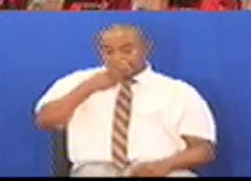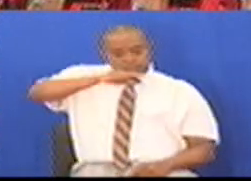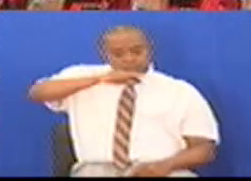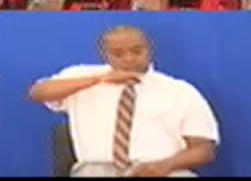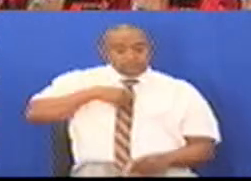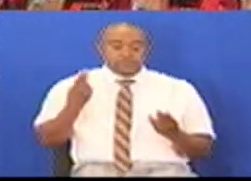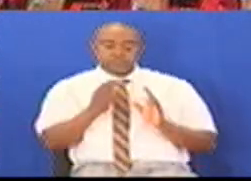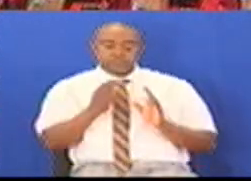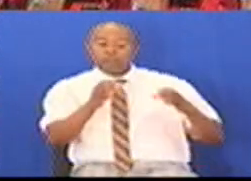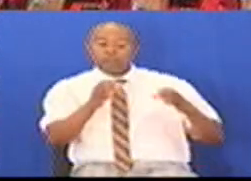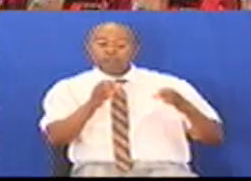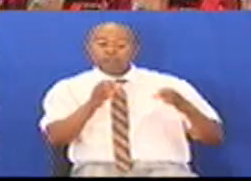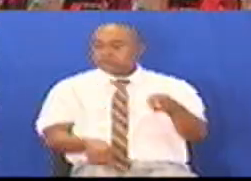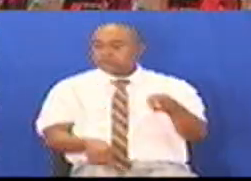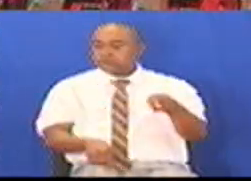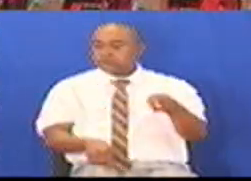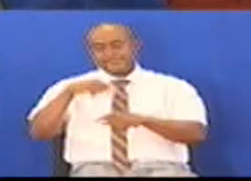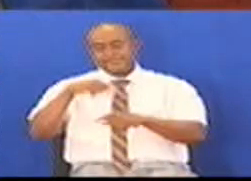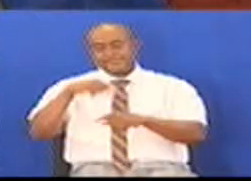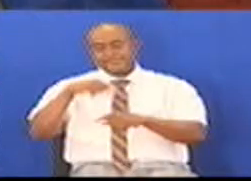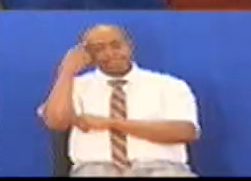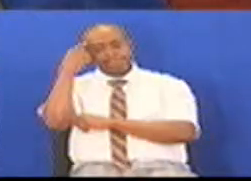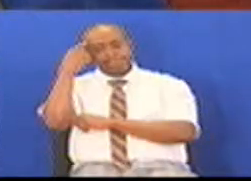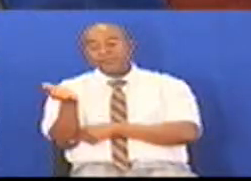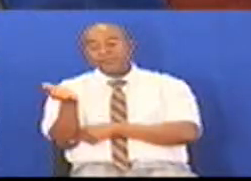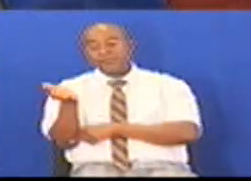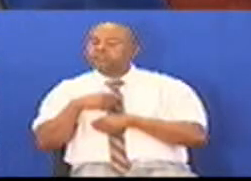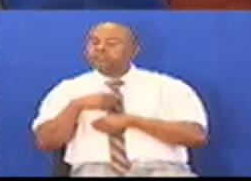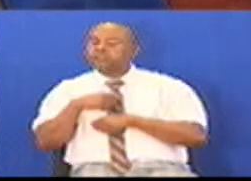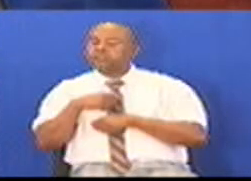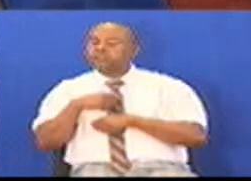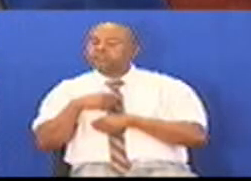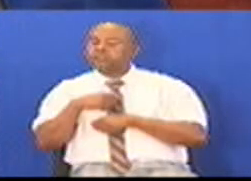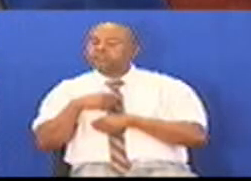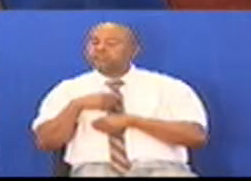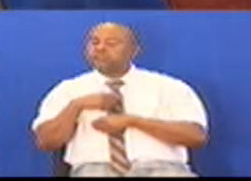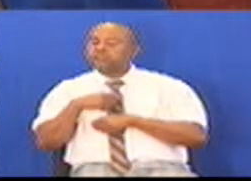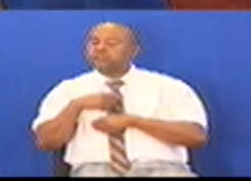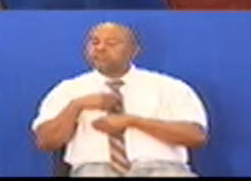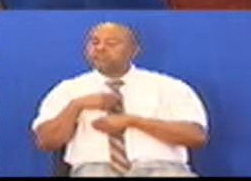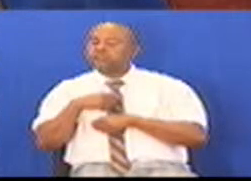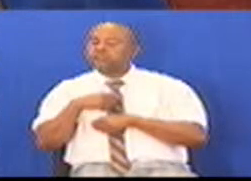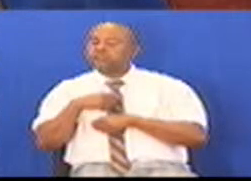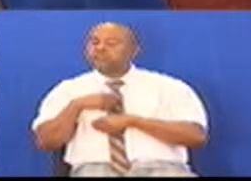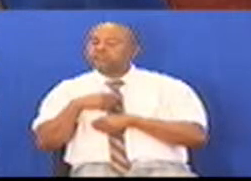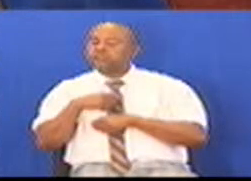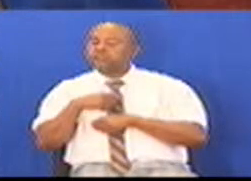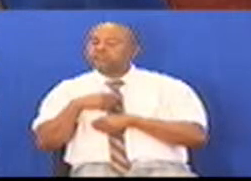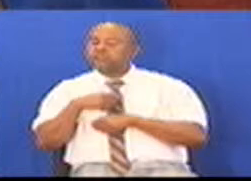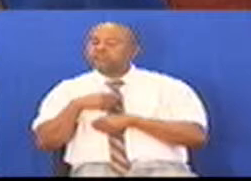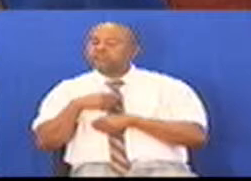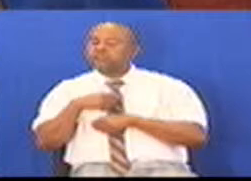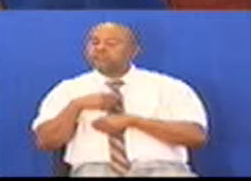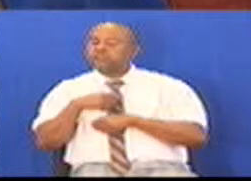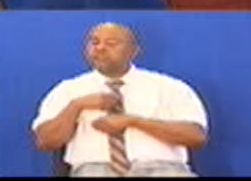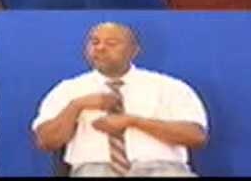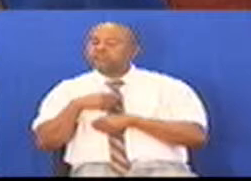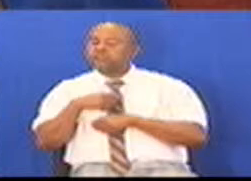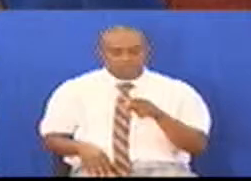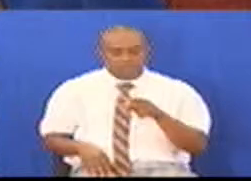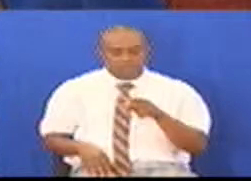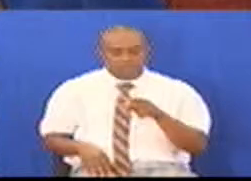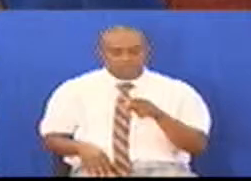kama kamati tuliweza kufanya kazi yetu vizuri kwa kukushirikisha mambo mengine, lakini kwa